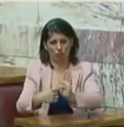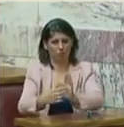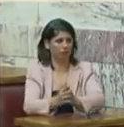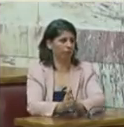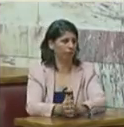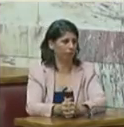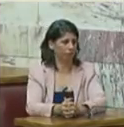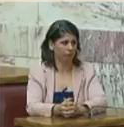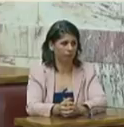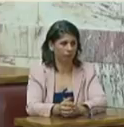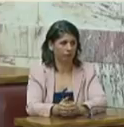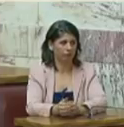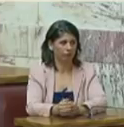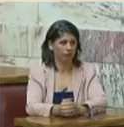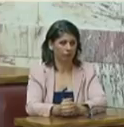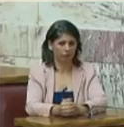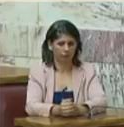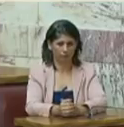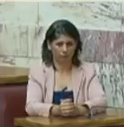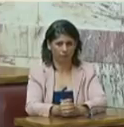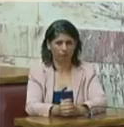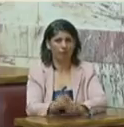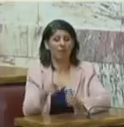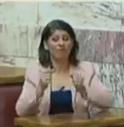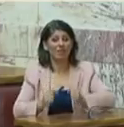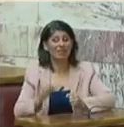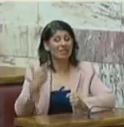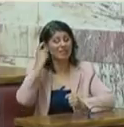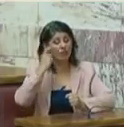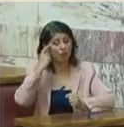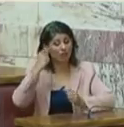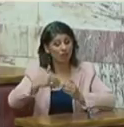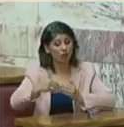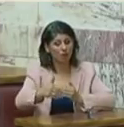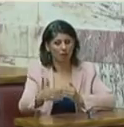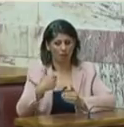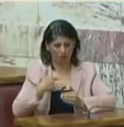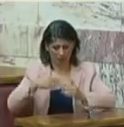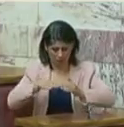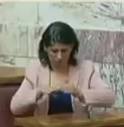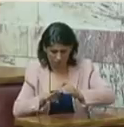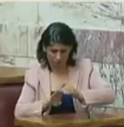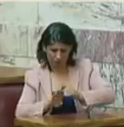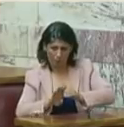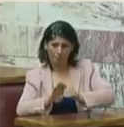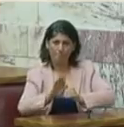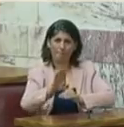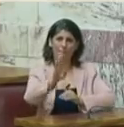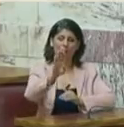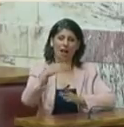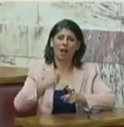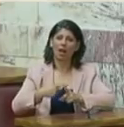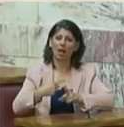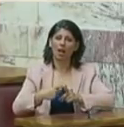Τη βασική μας αντίληψη για την επόμενη μέρα. Για μας η ανάκαμψη της χώρας είναι